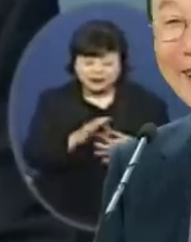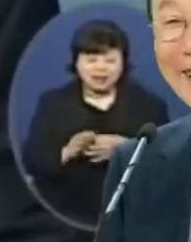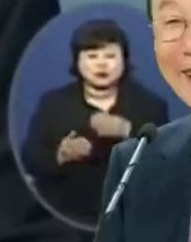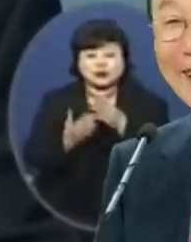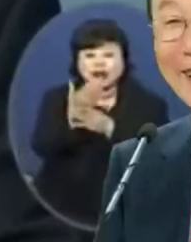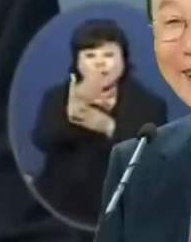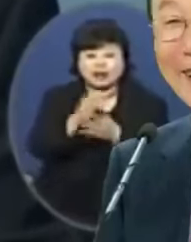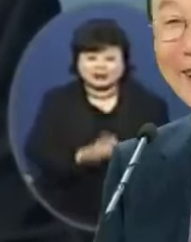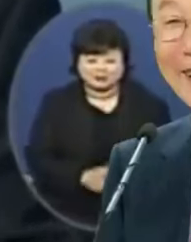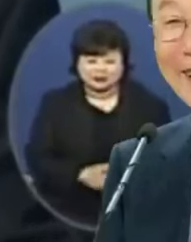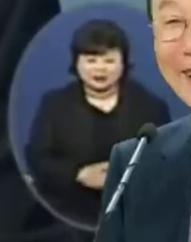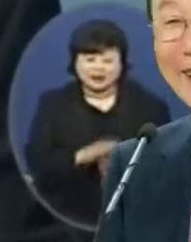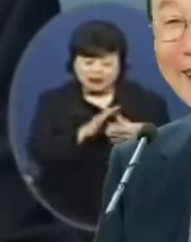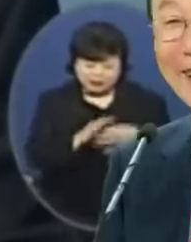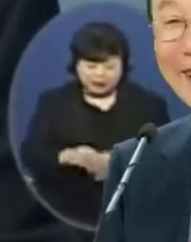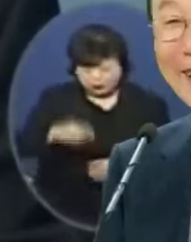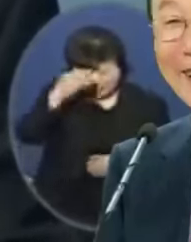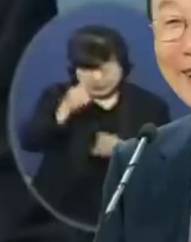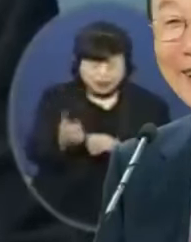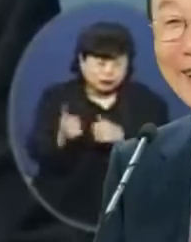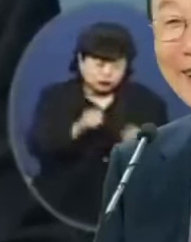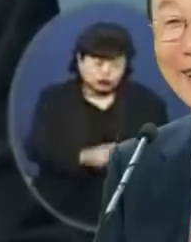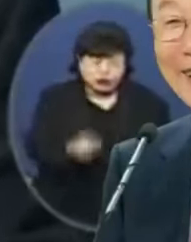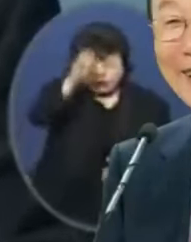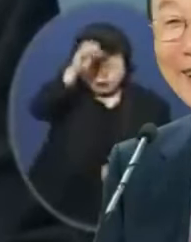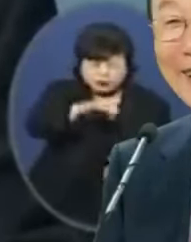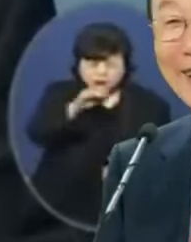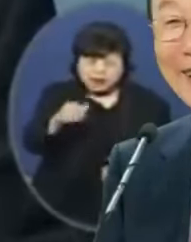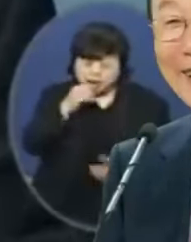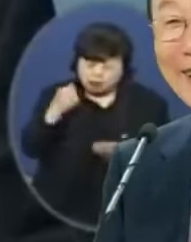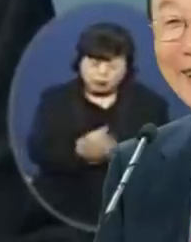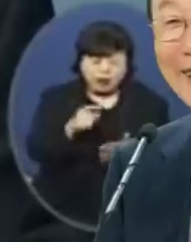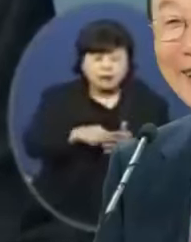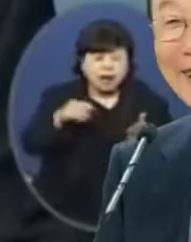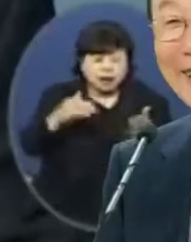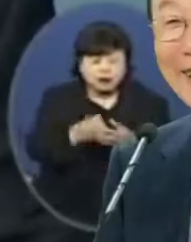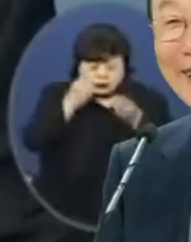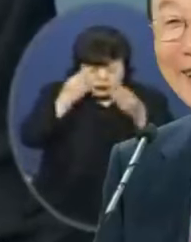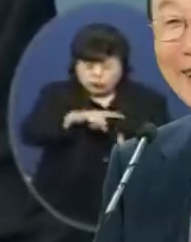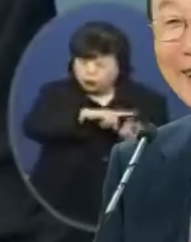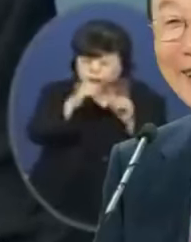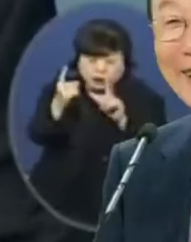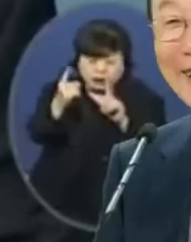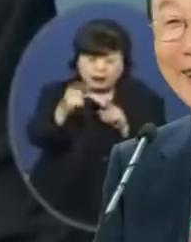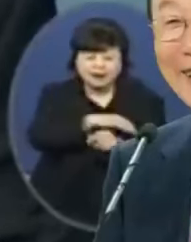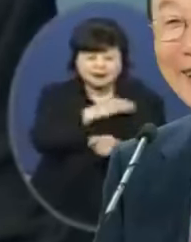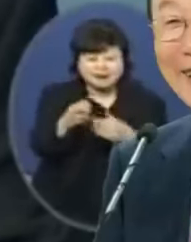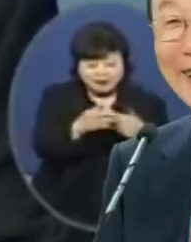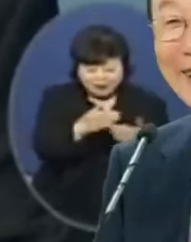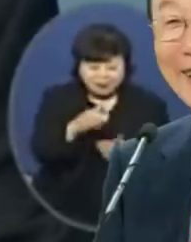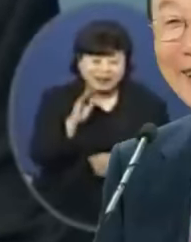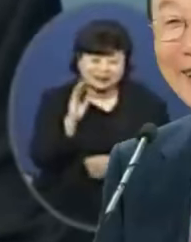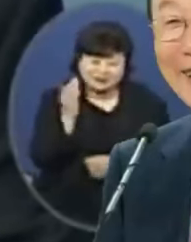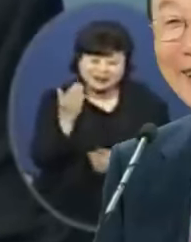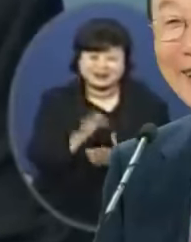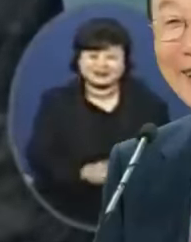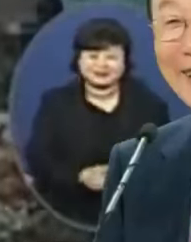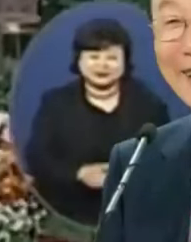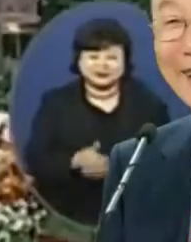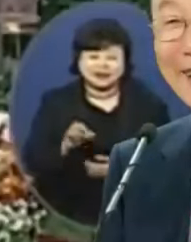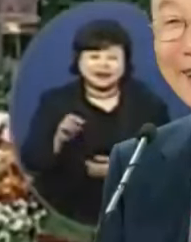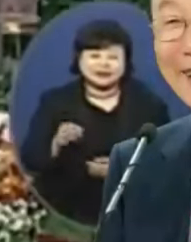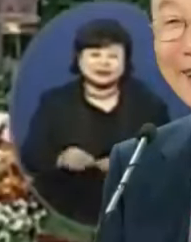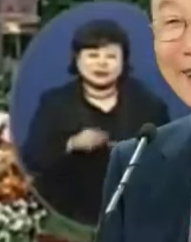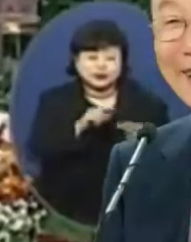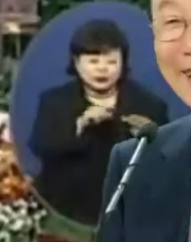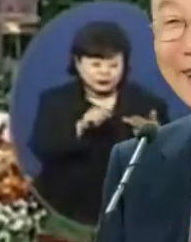것입니다. 계속 옛사람은 십자가에 못 박아 청산해버리고 새사람으로 부활하는 능력을 체험하게 되는 것입니다. 갈라디아서